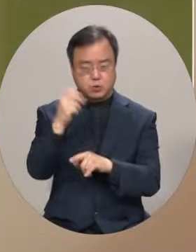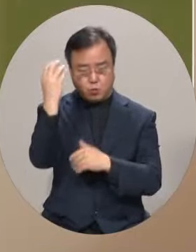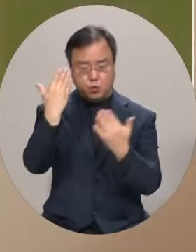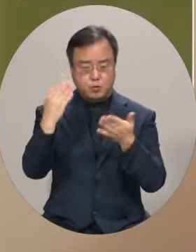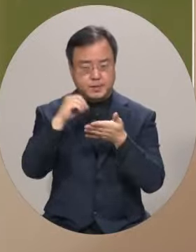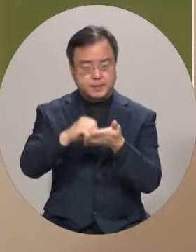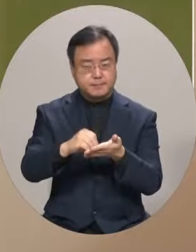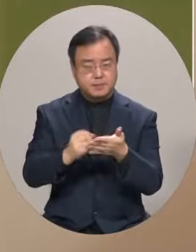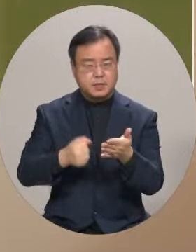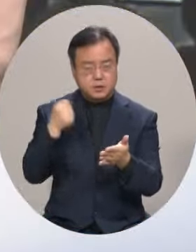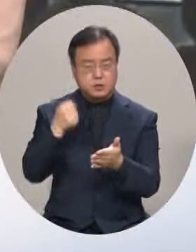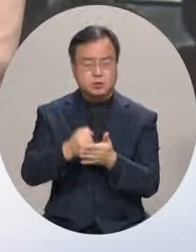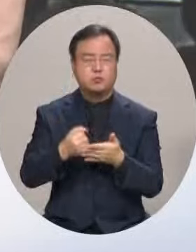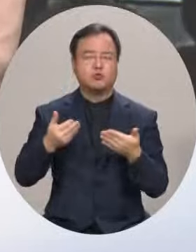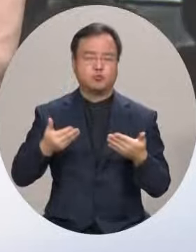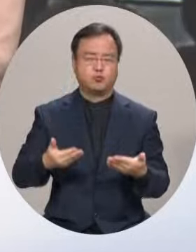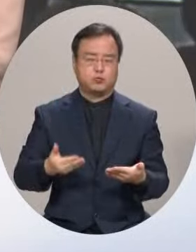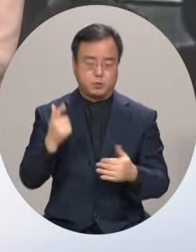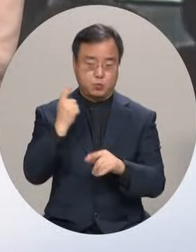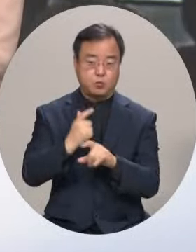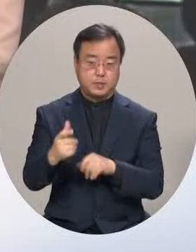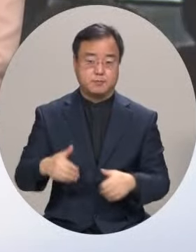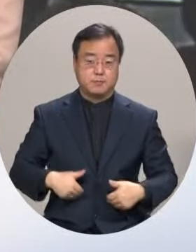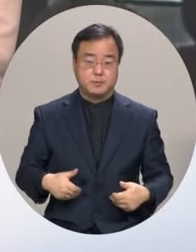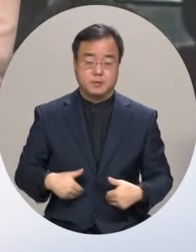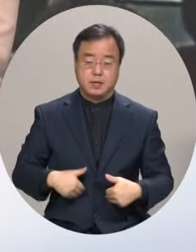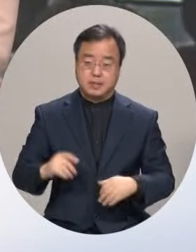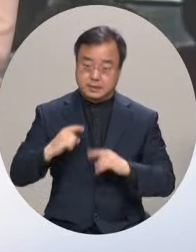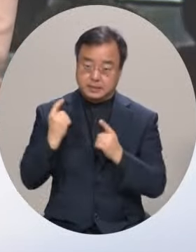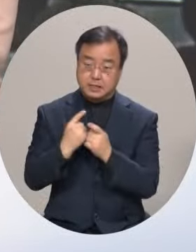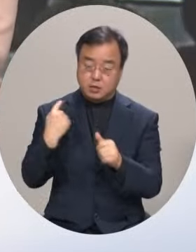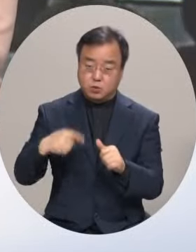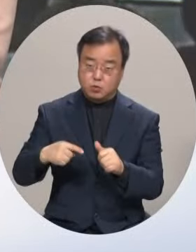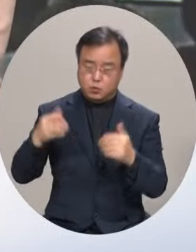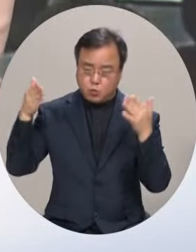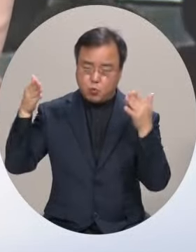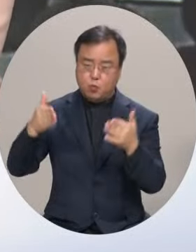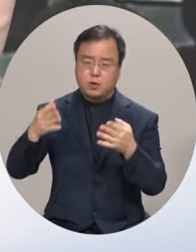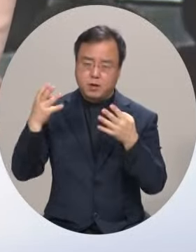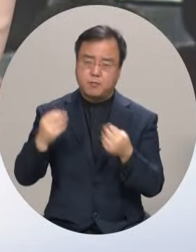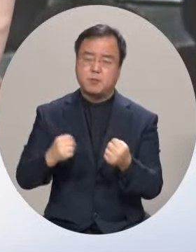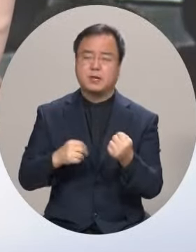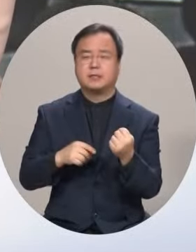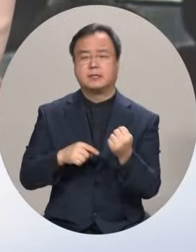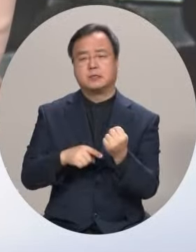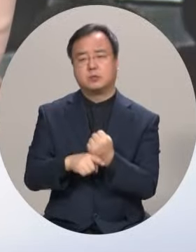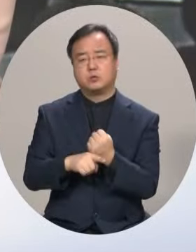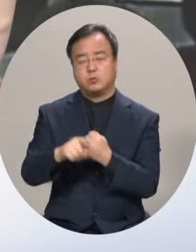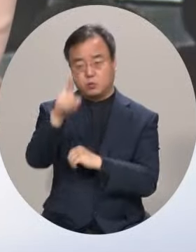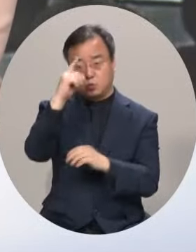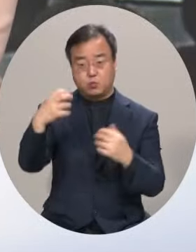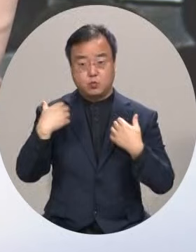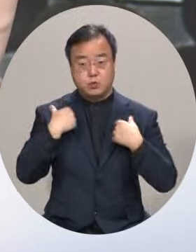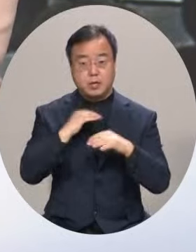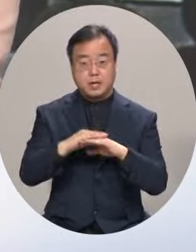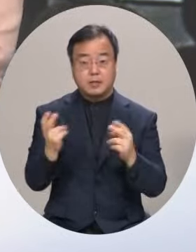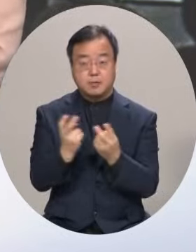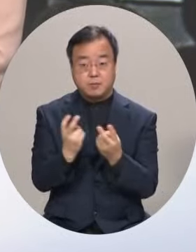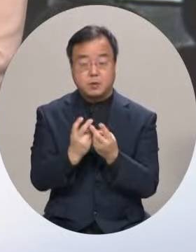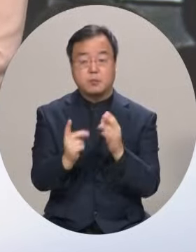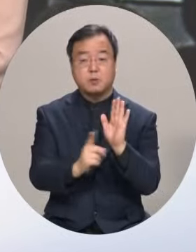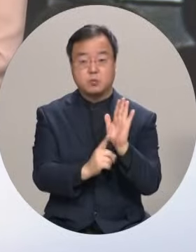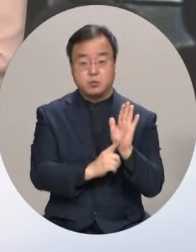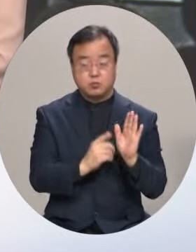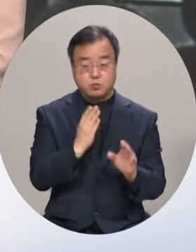나옵니다네 이렇게 사격이나 쏠림 현상 부분에 대한 우려가 높아지니까이 정부도 어느 정도 대책을 내놓기는 한 것 같습니다이